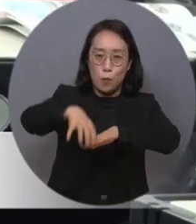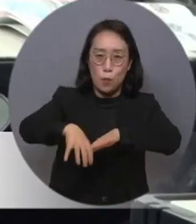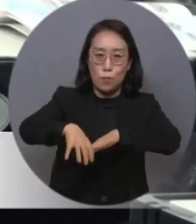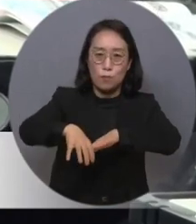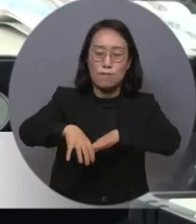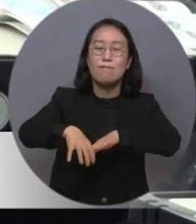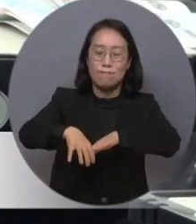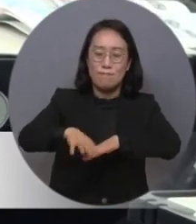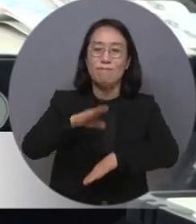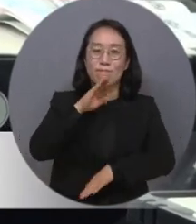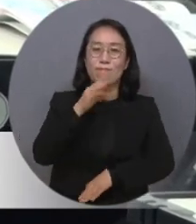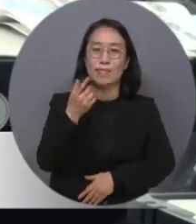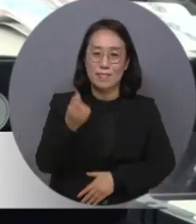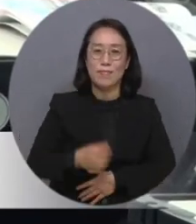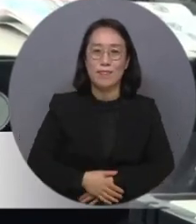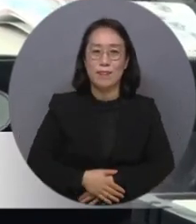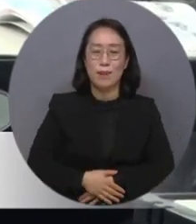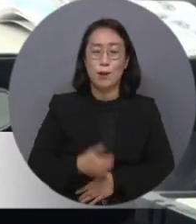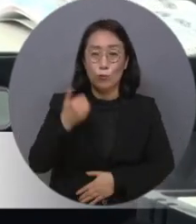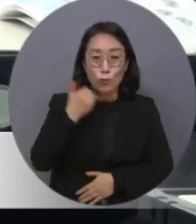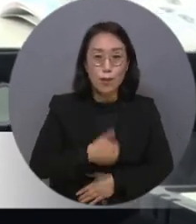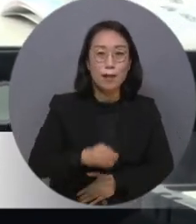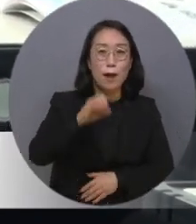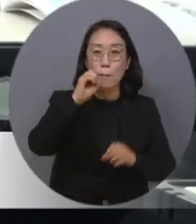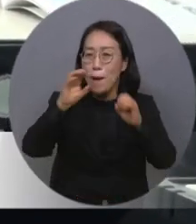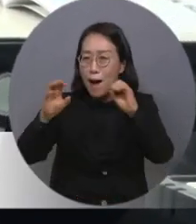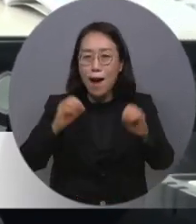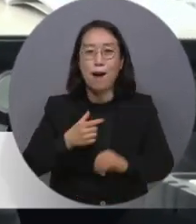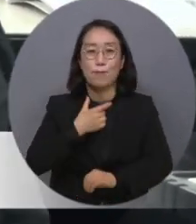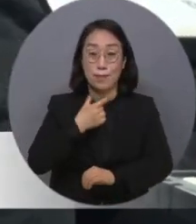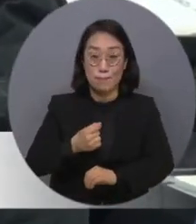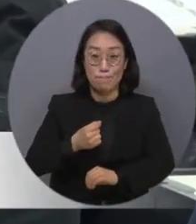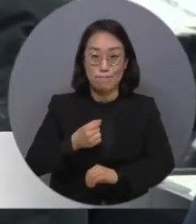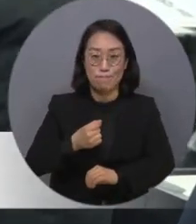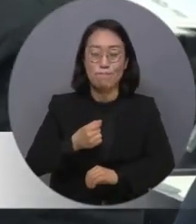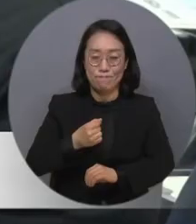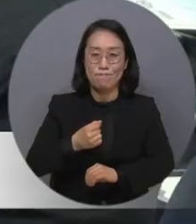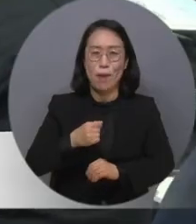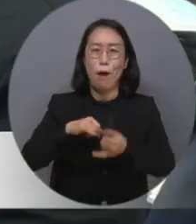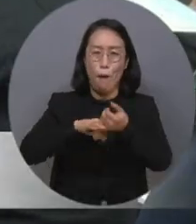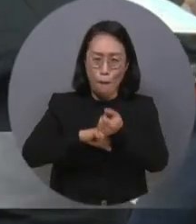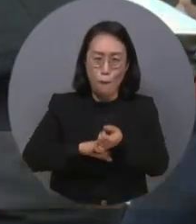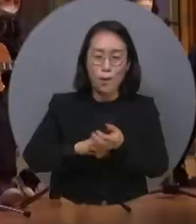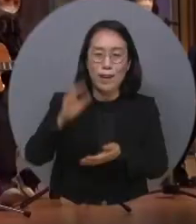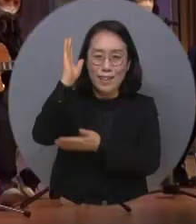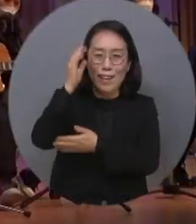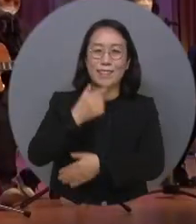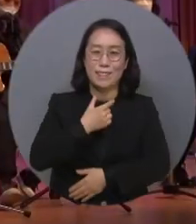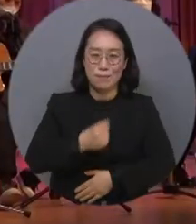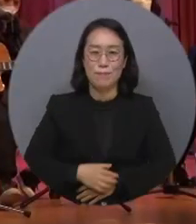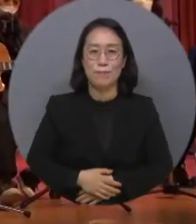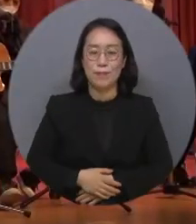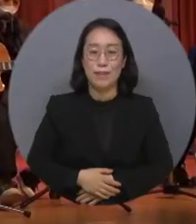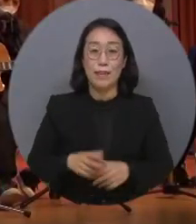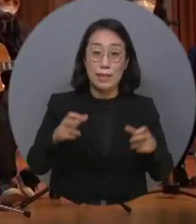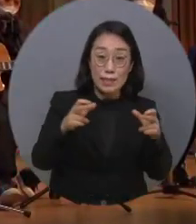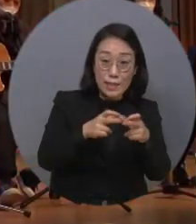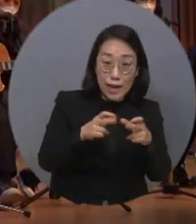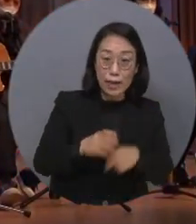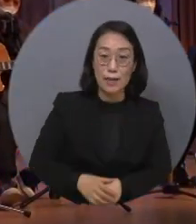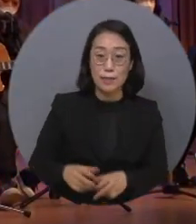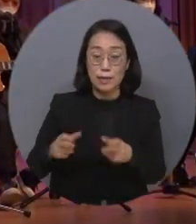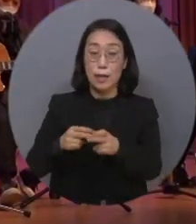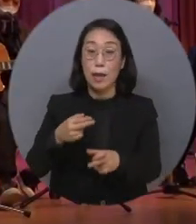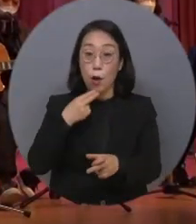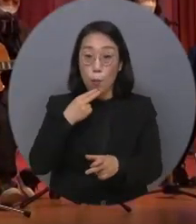고마운 곳이라고 진짜 누구에게도 말씀드리고 싶거든요. 그걸 꼭 말씀드리고 싶어요. 장애인은 물론